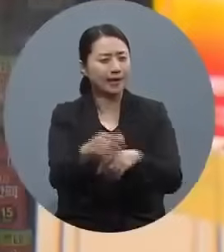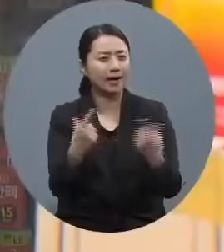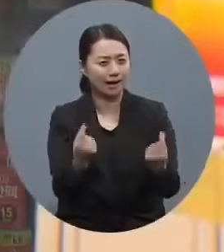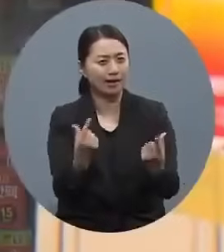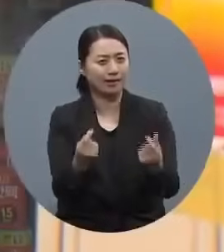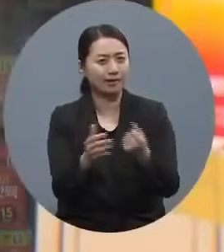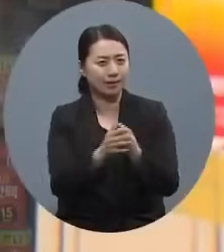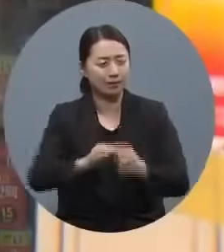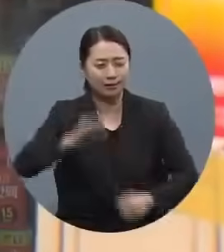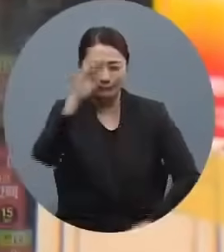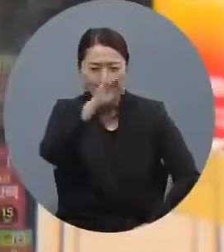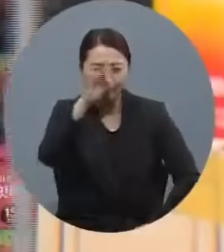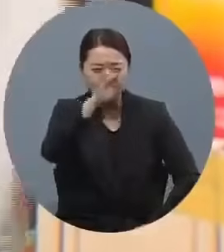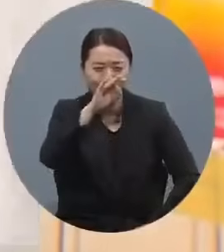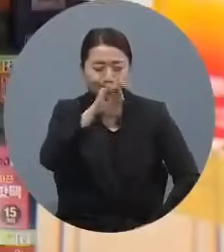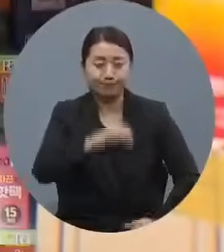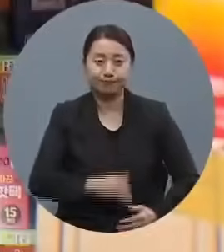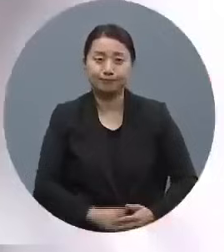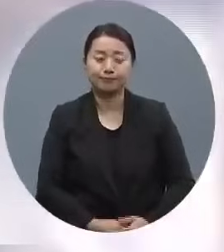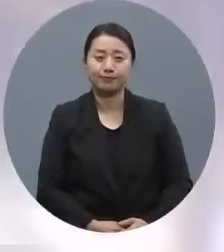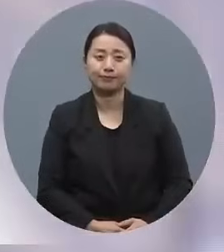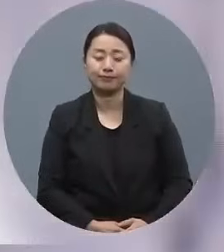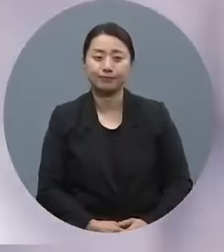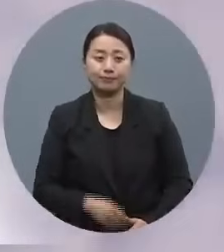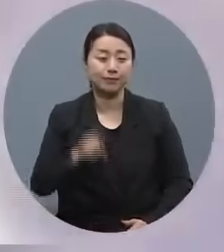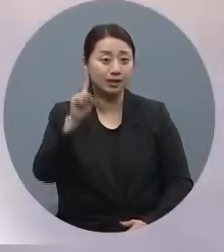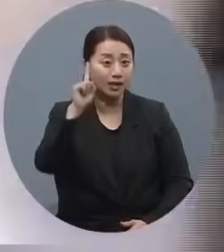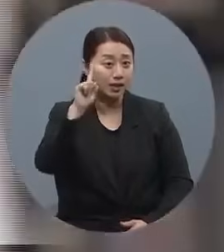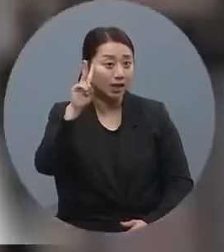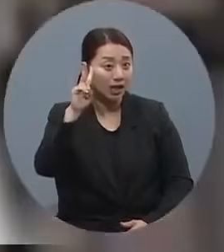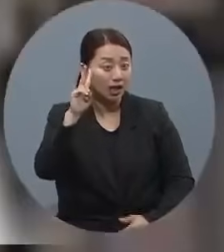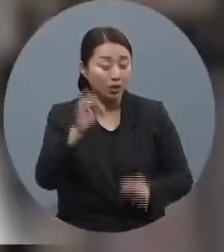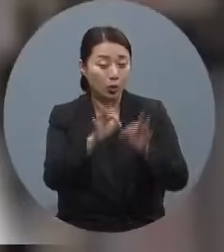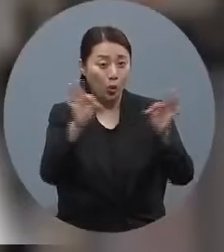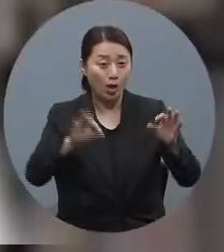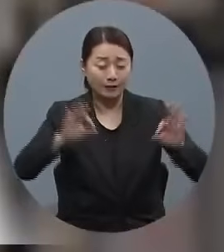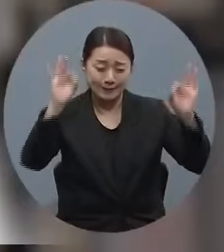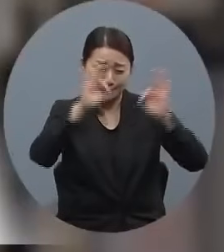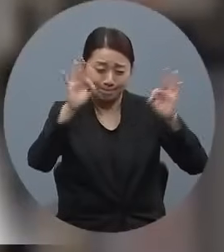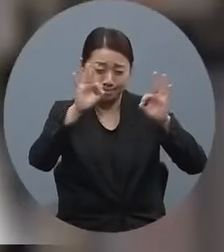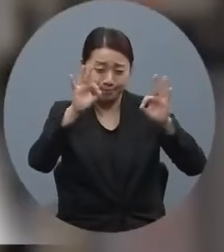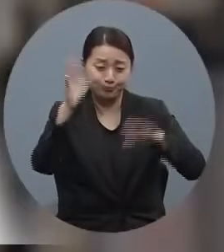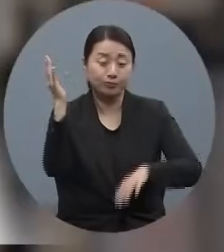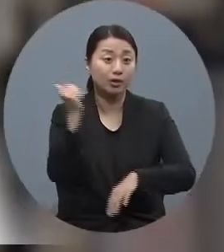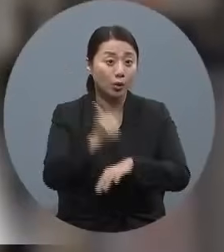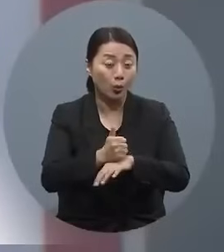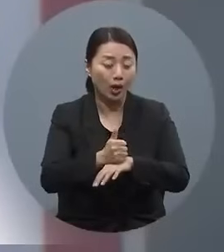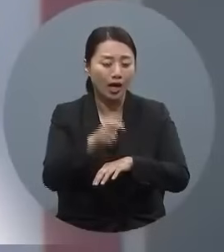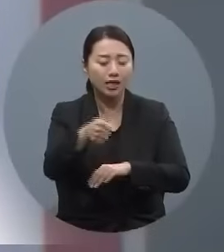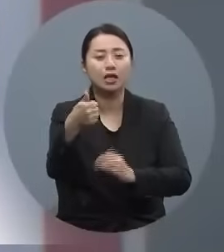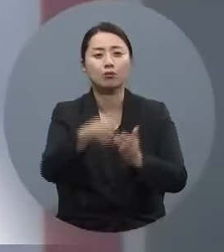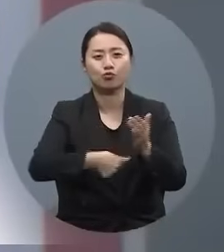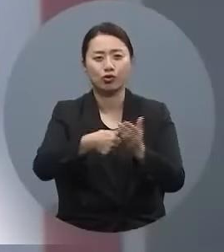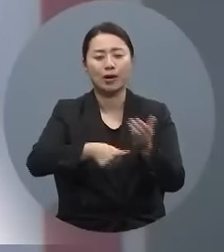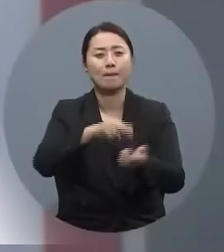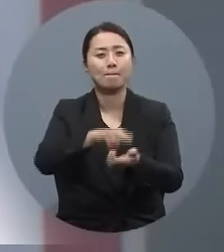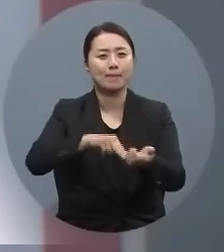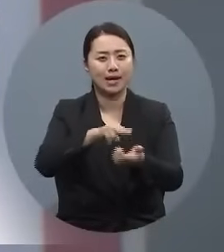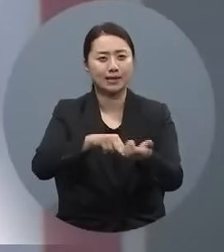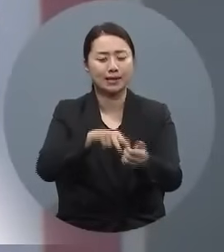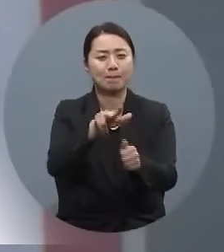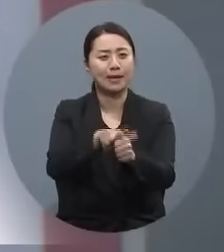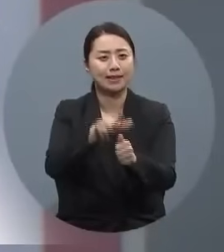구입했을 것으로 보고 상점들을 뒤졌습니다 결국 하루하고 반나절이나 걸려이 물건들을 모두 취급하는 대형